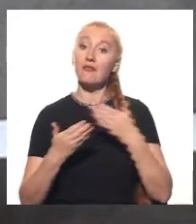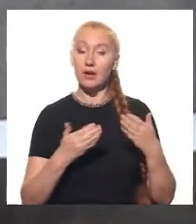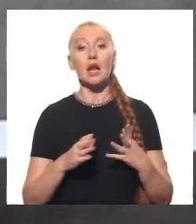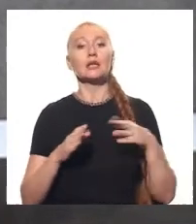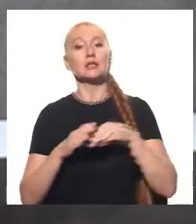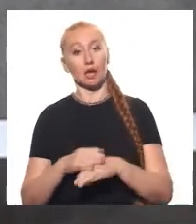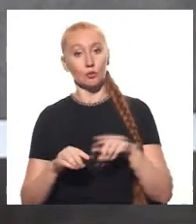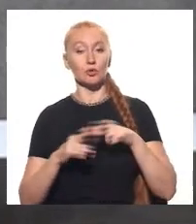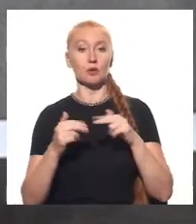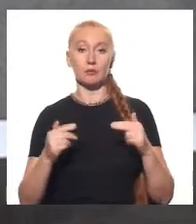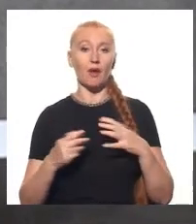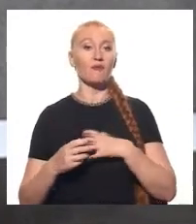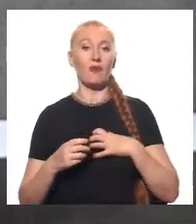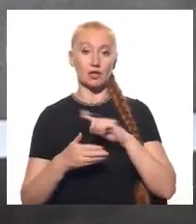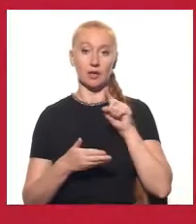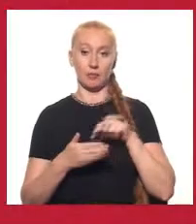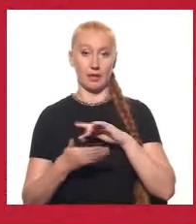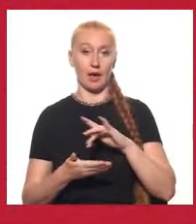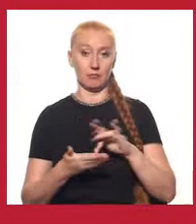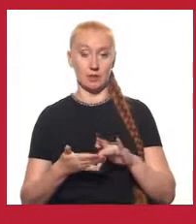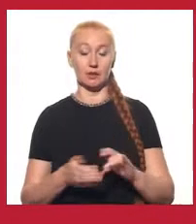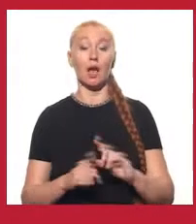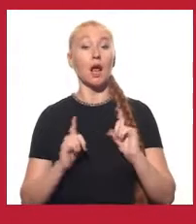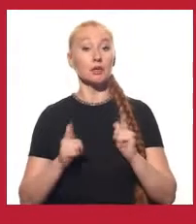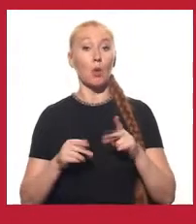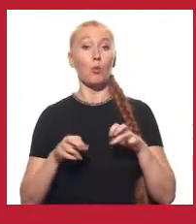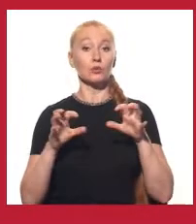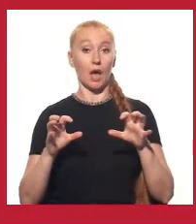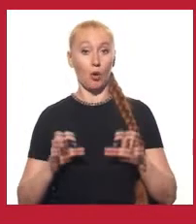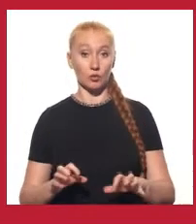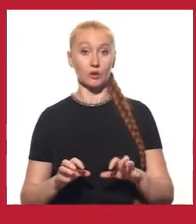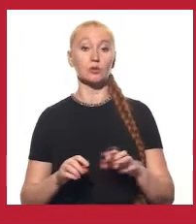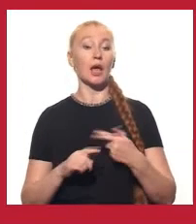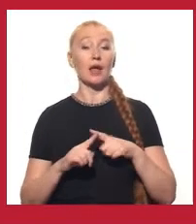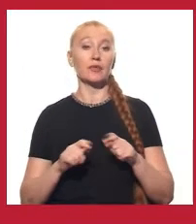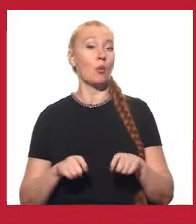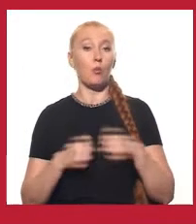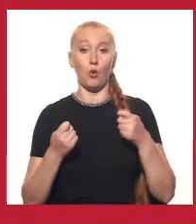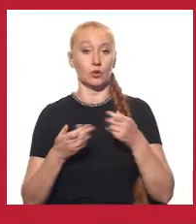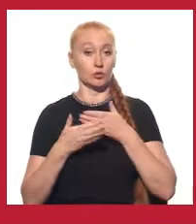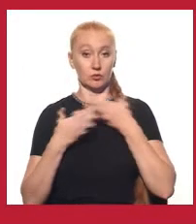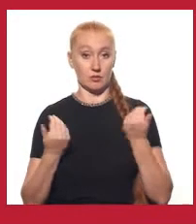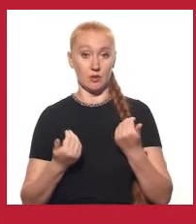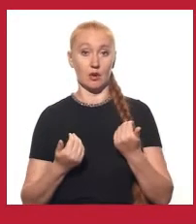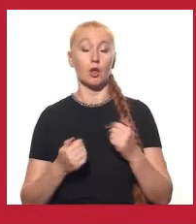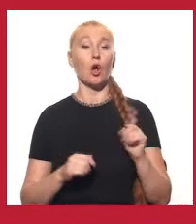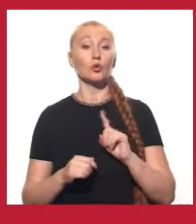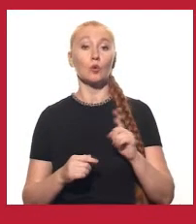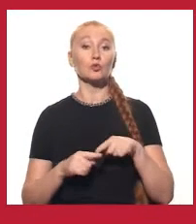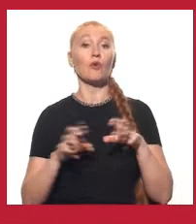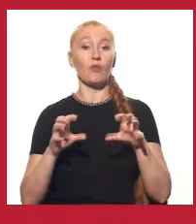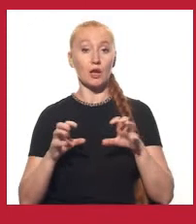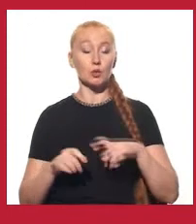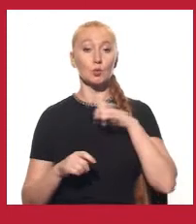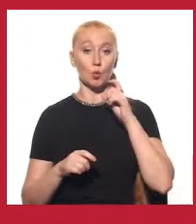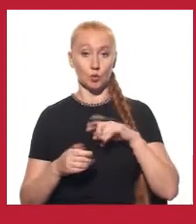із залученням дніпрян до вирішення актуальних питань міста. Згідно до законодавства, це не порушує ніяких законів, тому